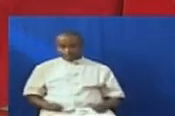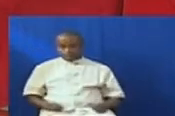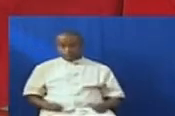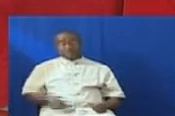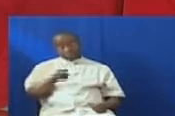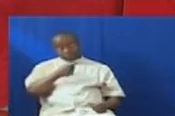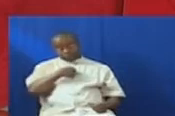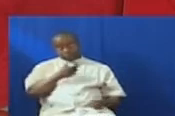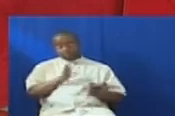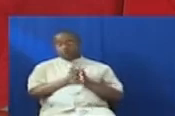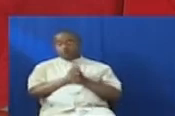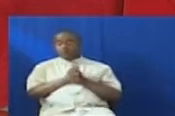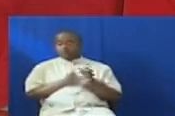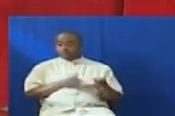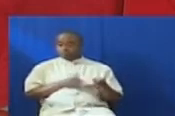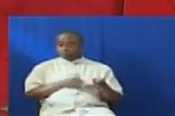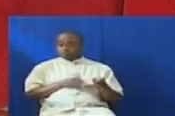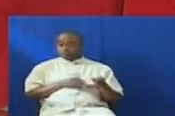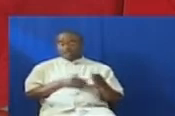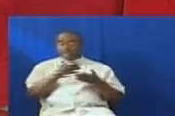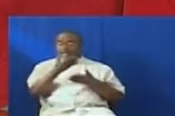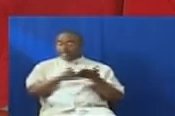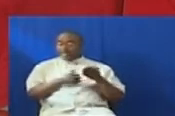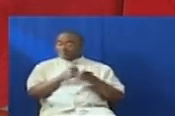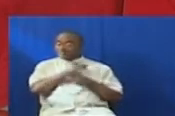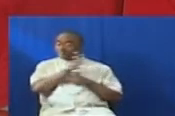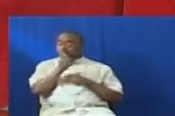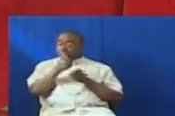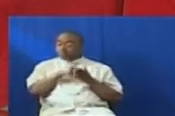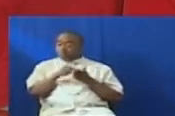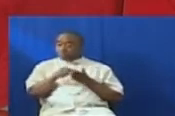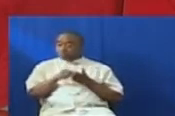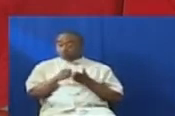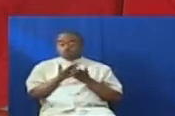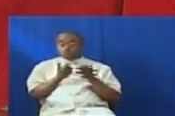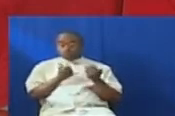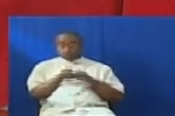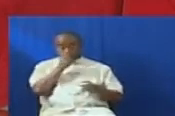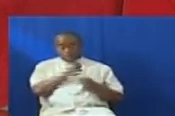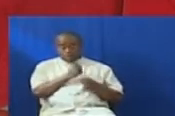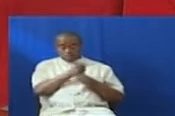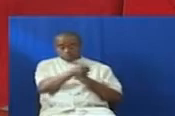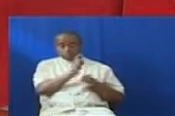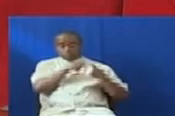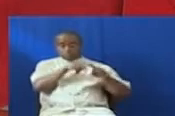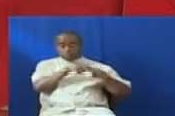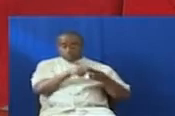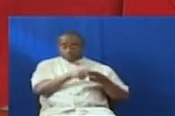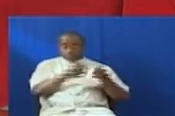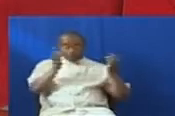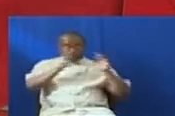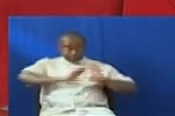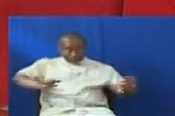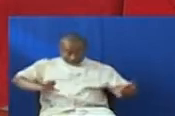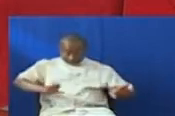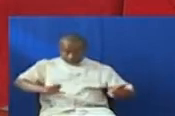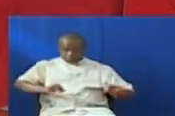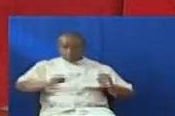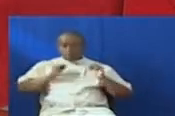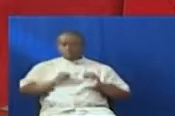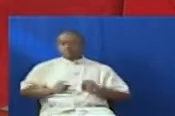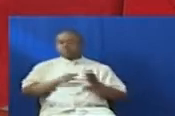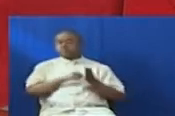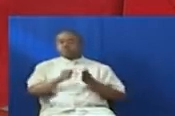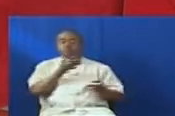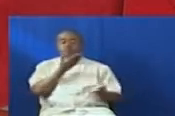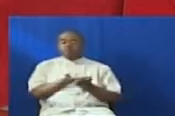Niwaombe hati zote za malipo zinazotokana na kazi ambazo wakandarasi wameshazifanya zilipwe,